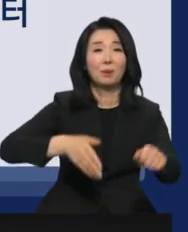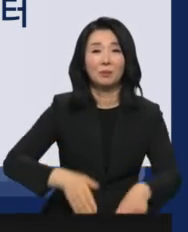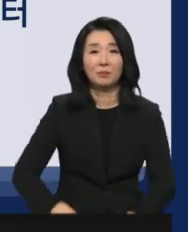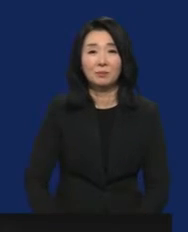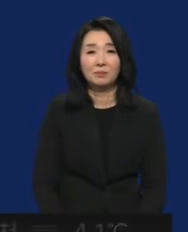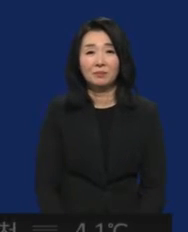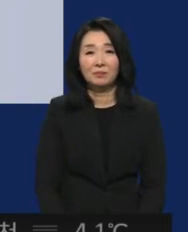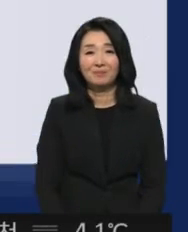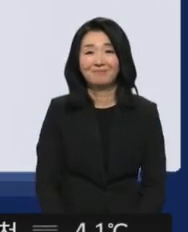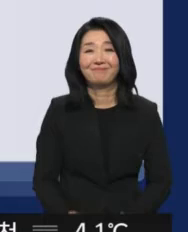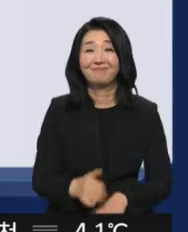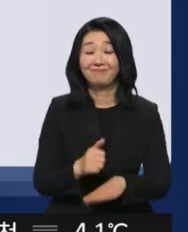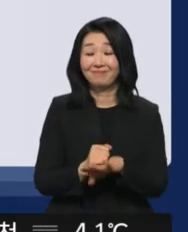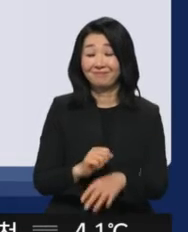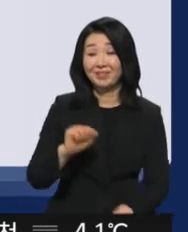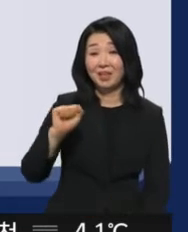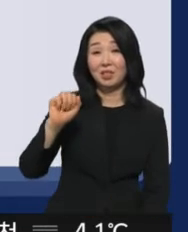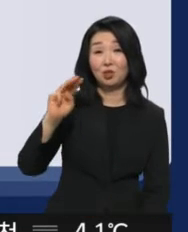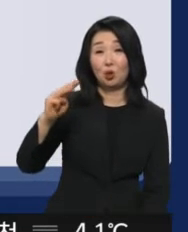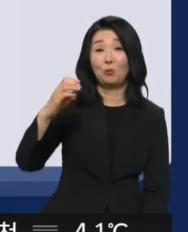하셨습니다. 네, 마지막으로